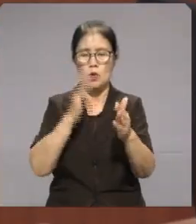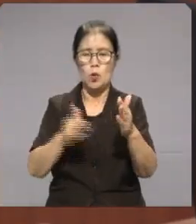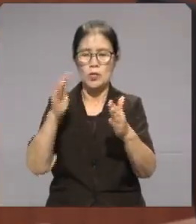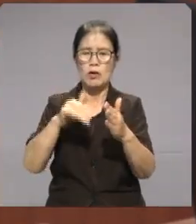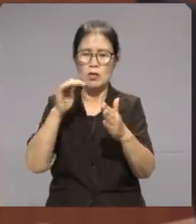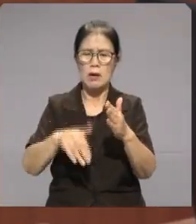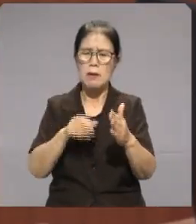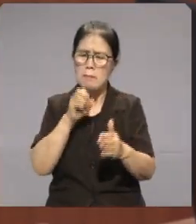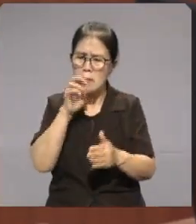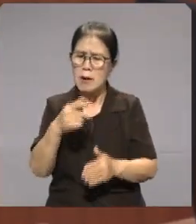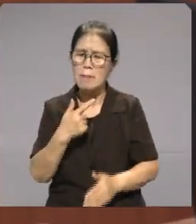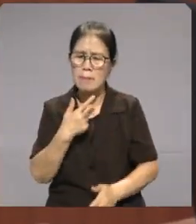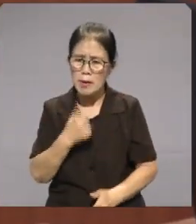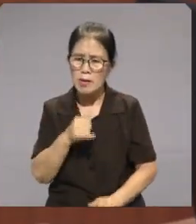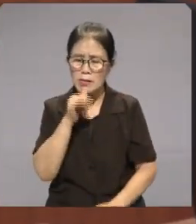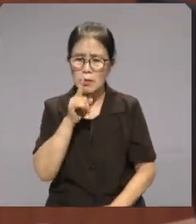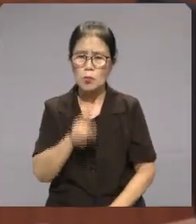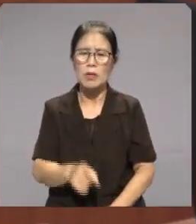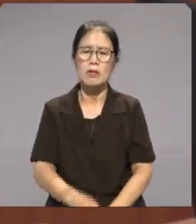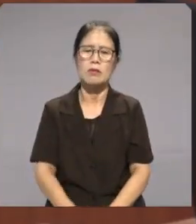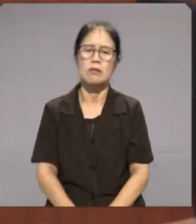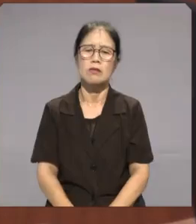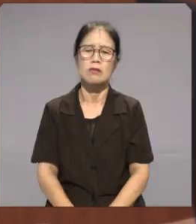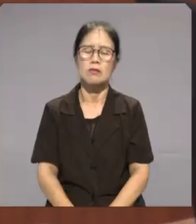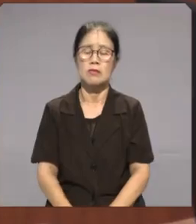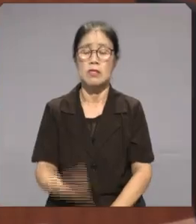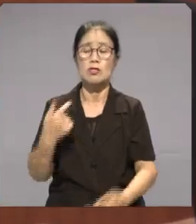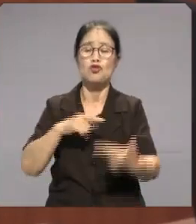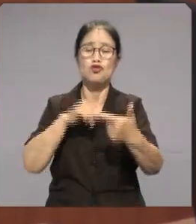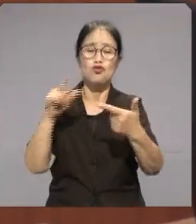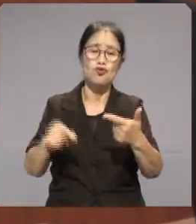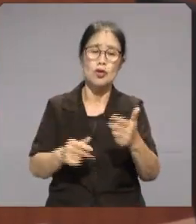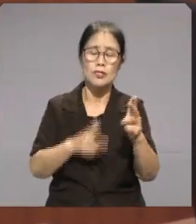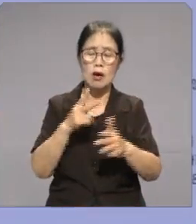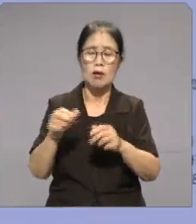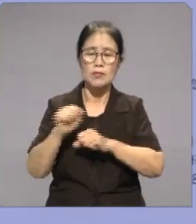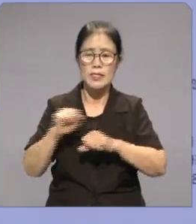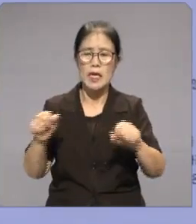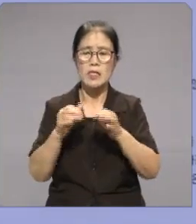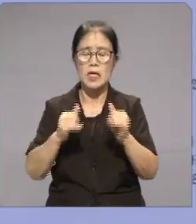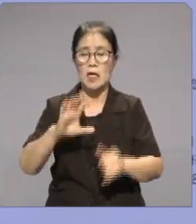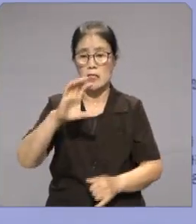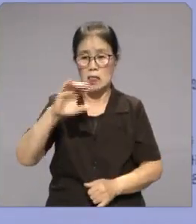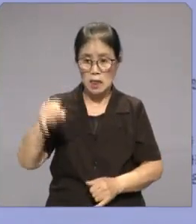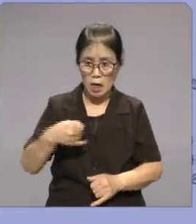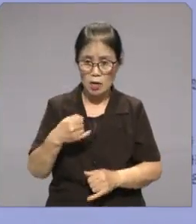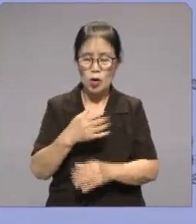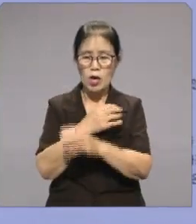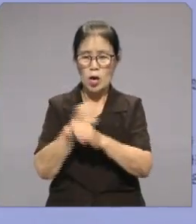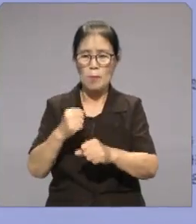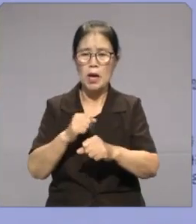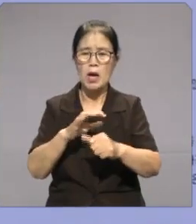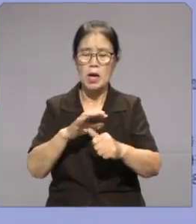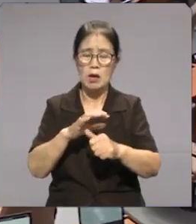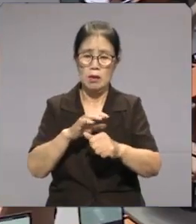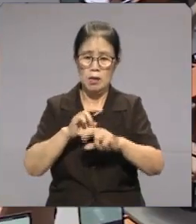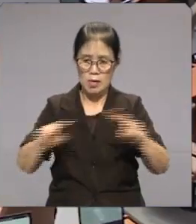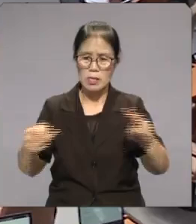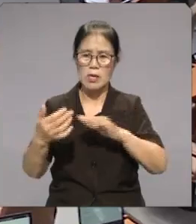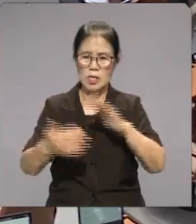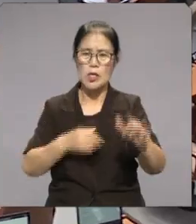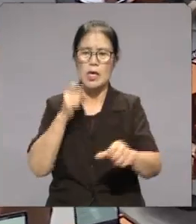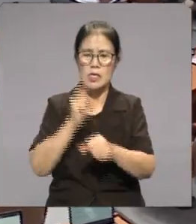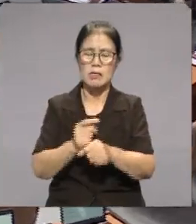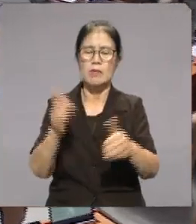언급했다고 주장했습니다 지난 6월 사업 시행자인 CJ 아의 협약 해제 전에 이미